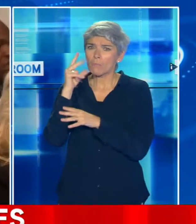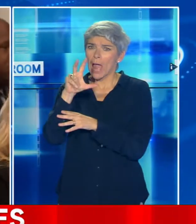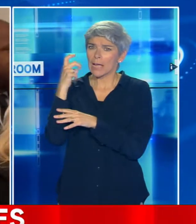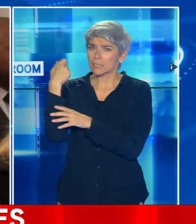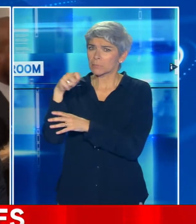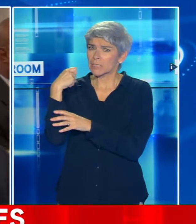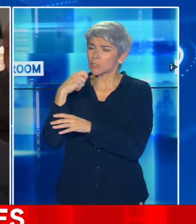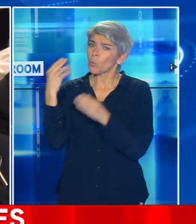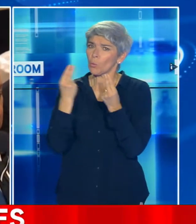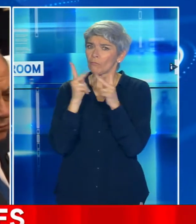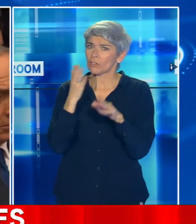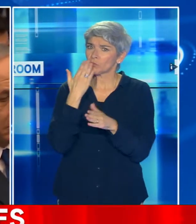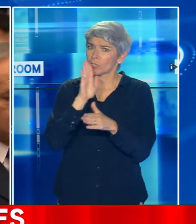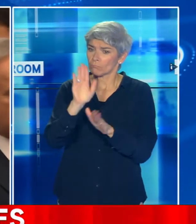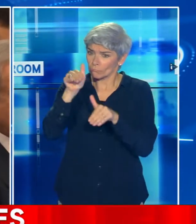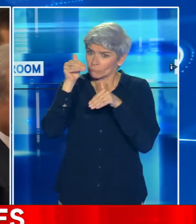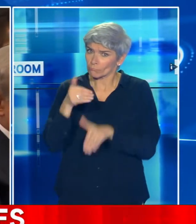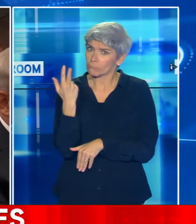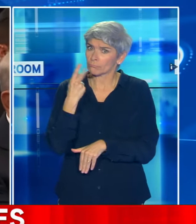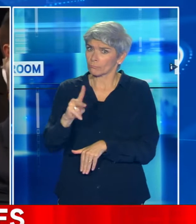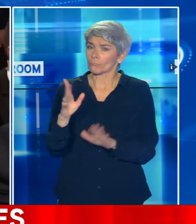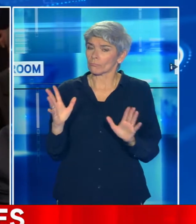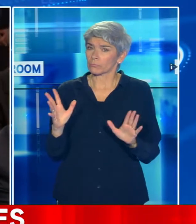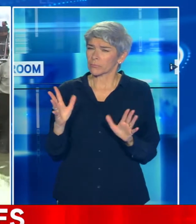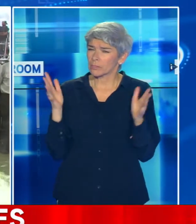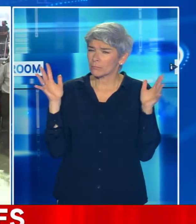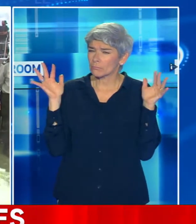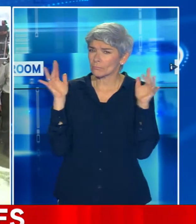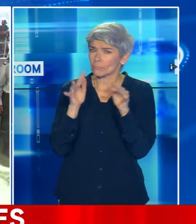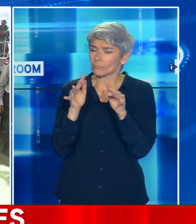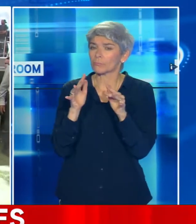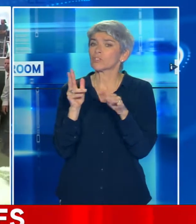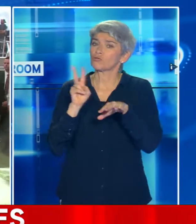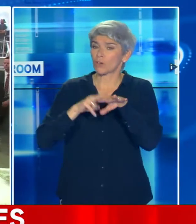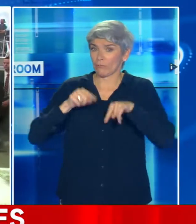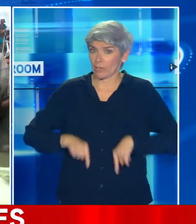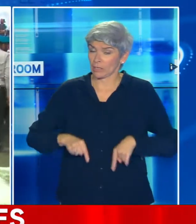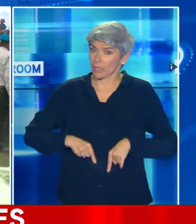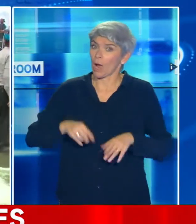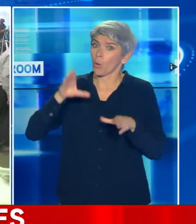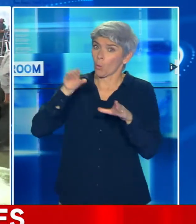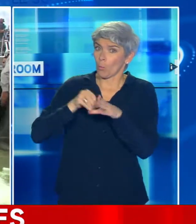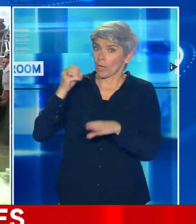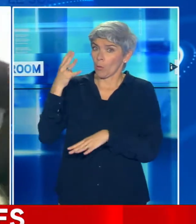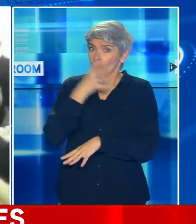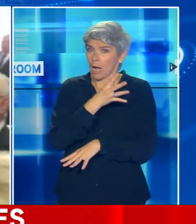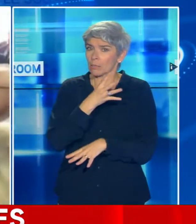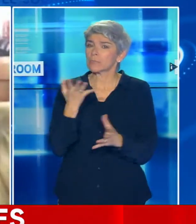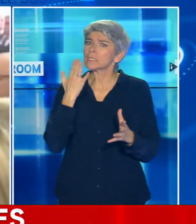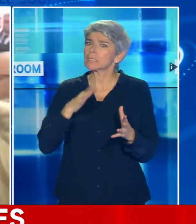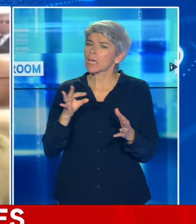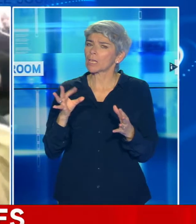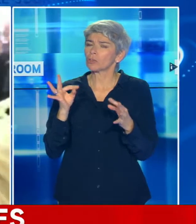Jérusalem. Ce matin, les funérailles de l'ancien prix Nobel de la paix ont réuni des dizaines de chefs d'État, parmi lesquels Barack Obama. Temps fort